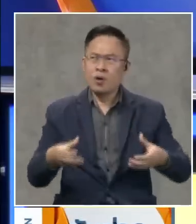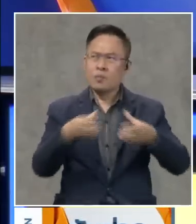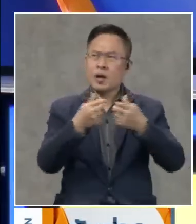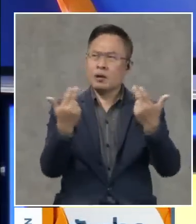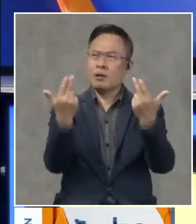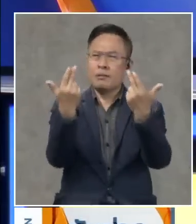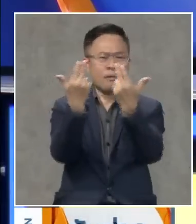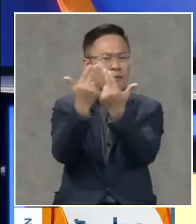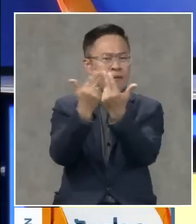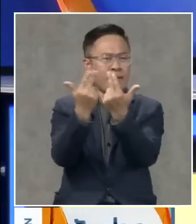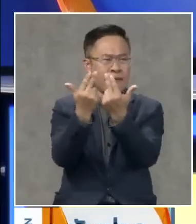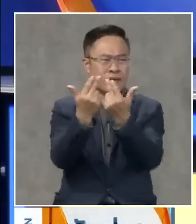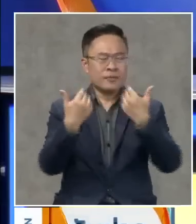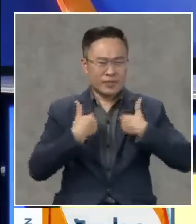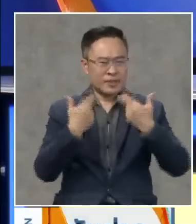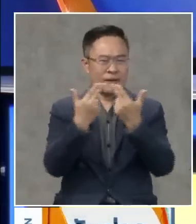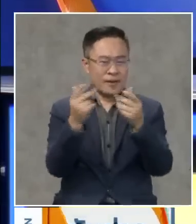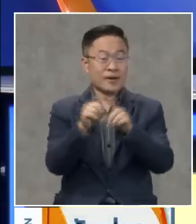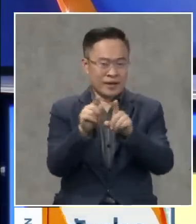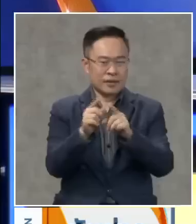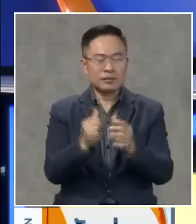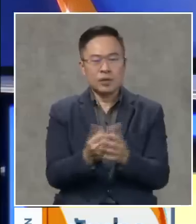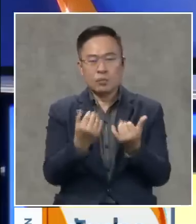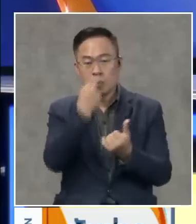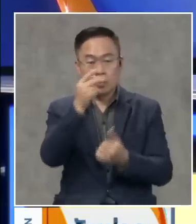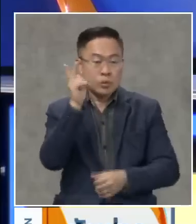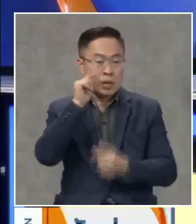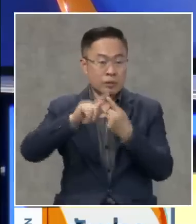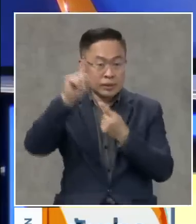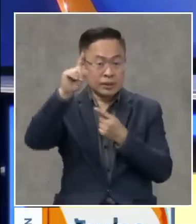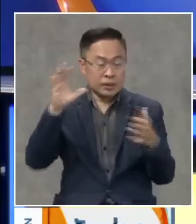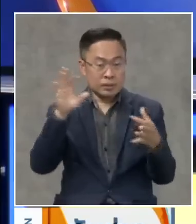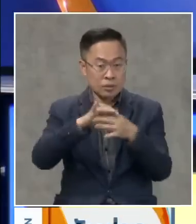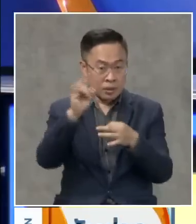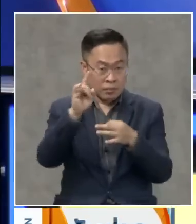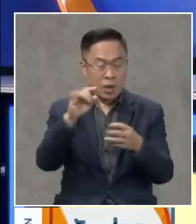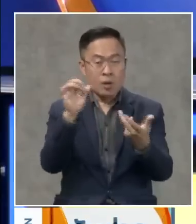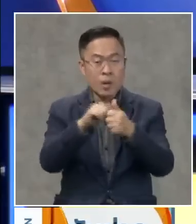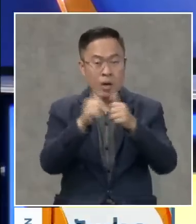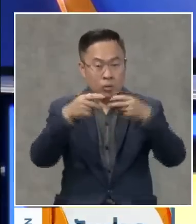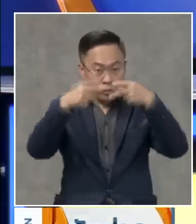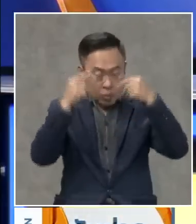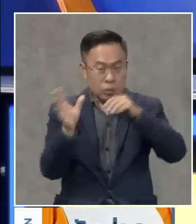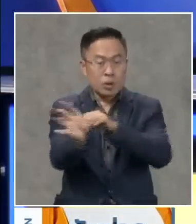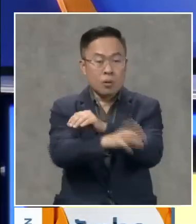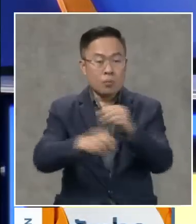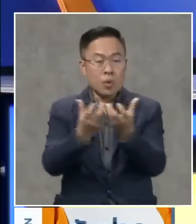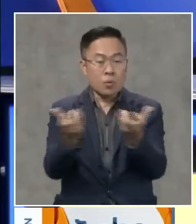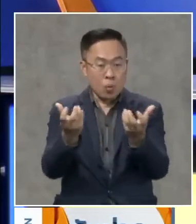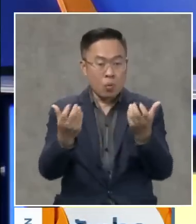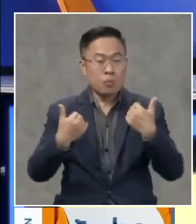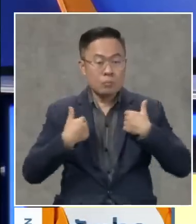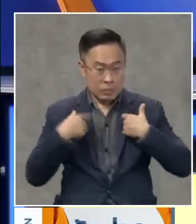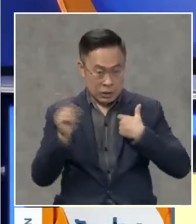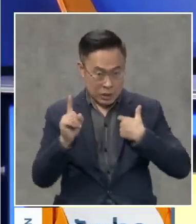นกัน ค่ะขณะเดียวกันคุณผู้ชมจะพาไปเริ่มต้นข่าวแรกนะคะไปดูเหตุการณ์โจรขโมยกันหน่อยค่ะต้องบอกว่าเดี๋ยวนี้สมั